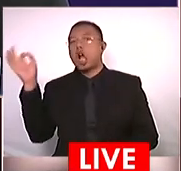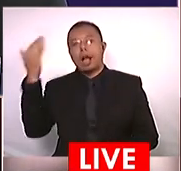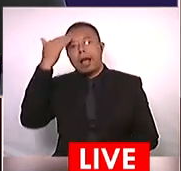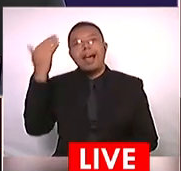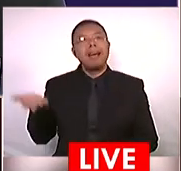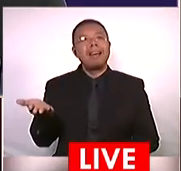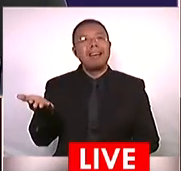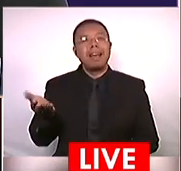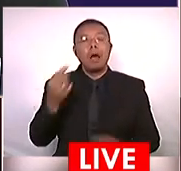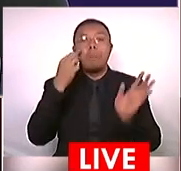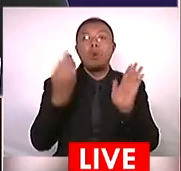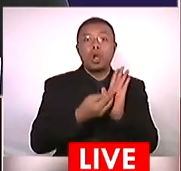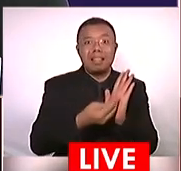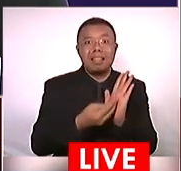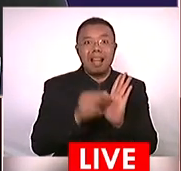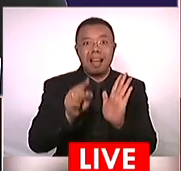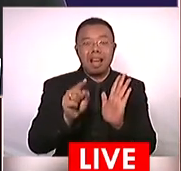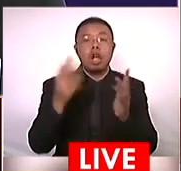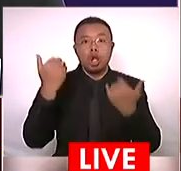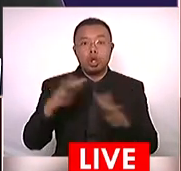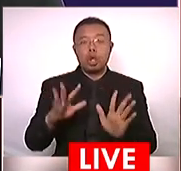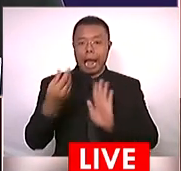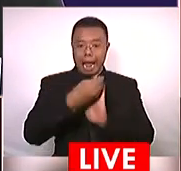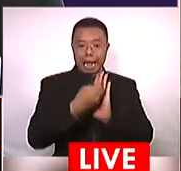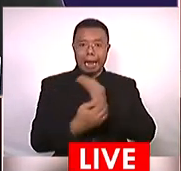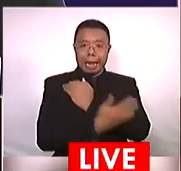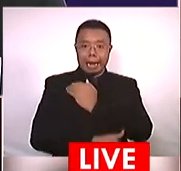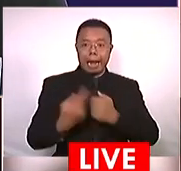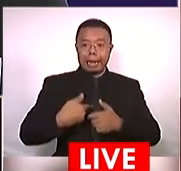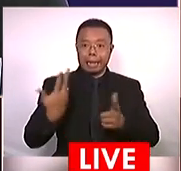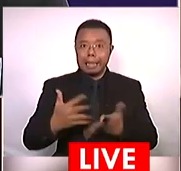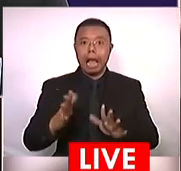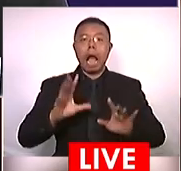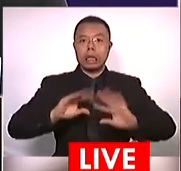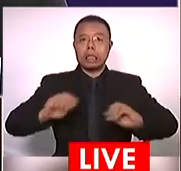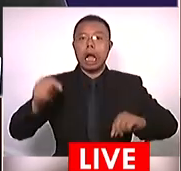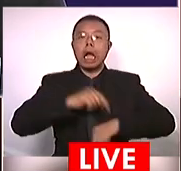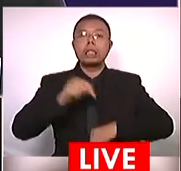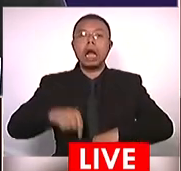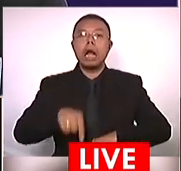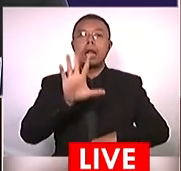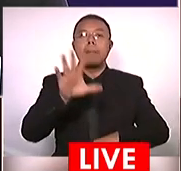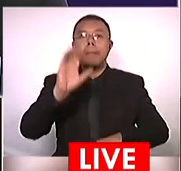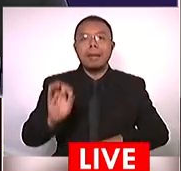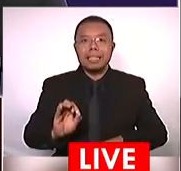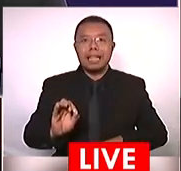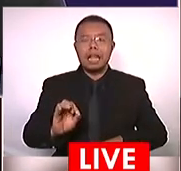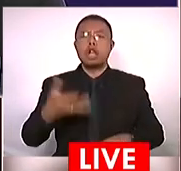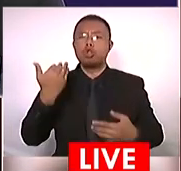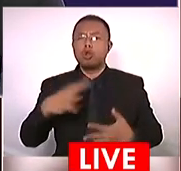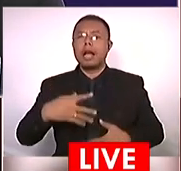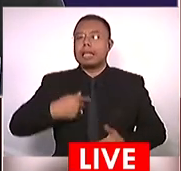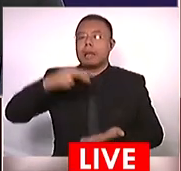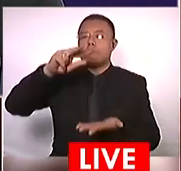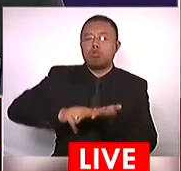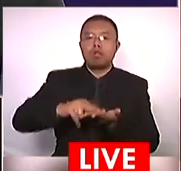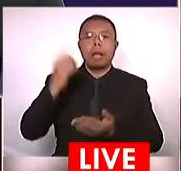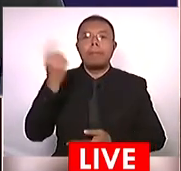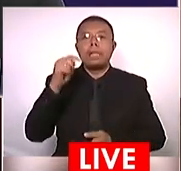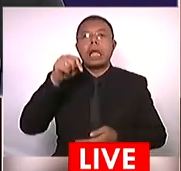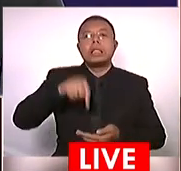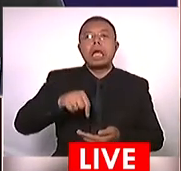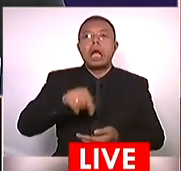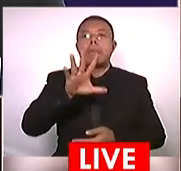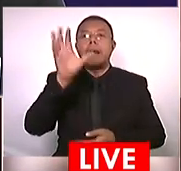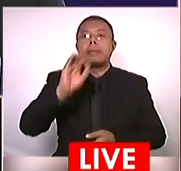mana kenyataannya setelah APBN kita jalan sampai hari ini aja 5% yang diterapkan oleh pemerintah hari